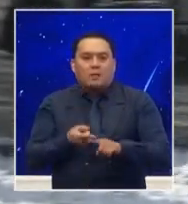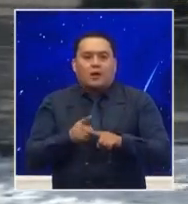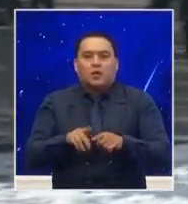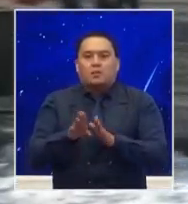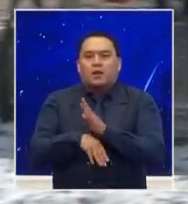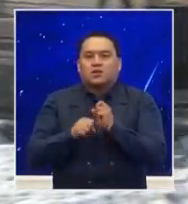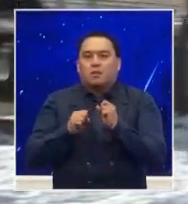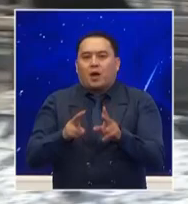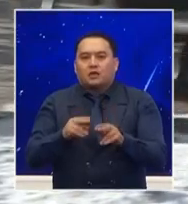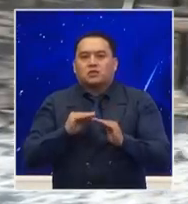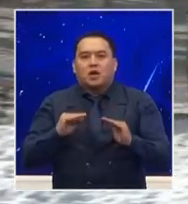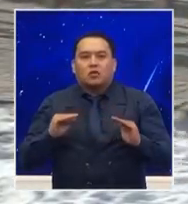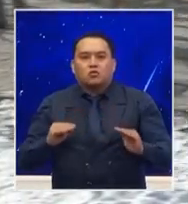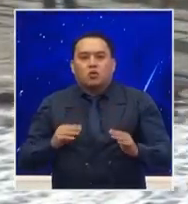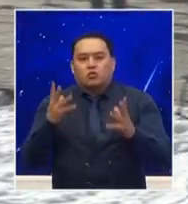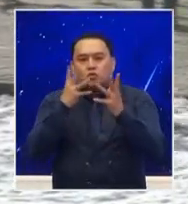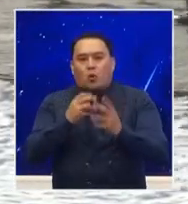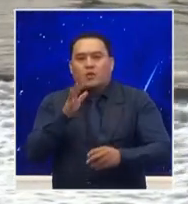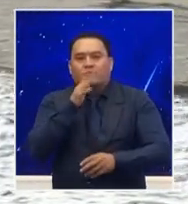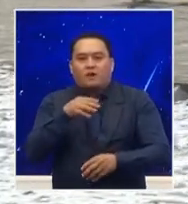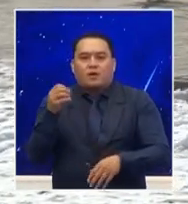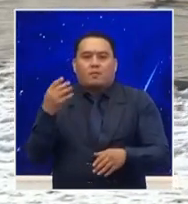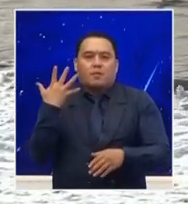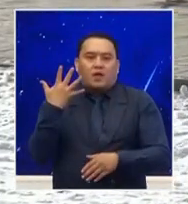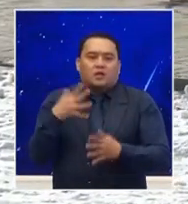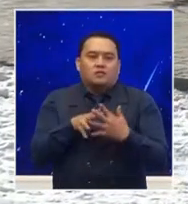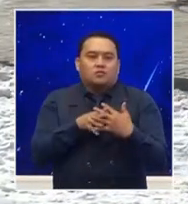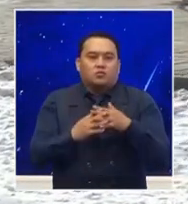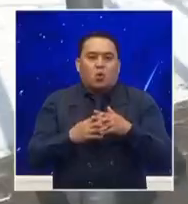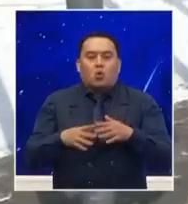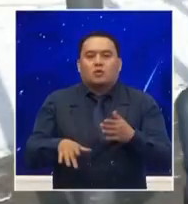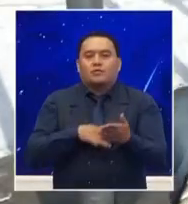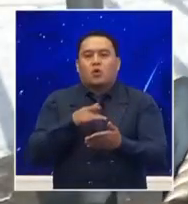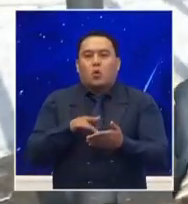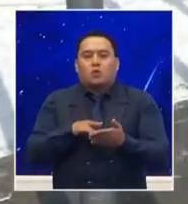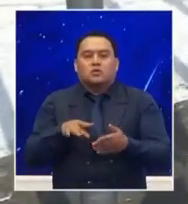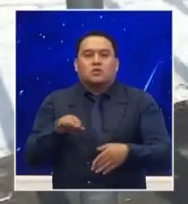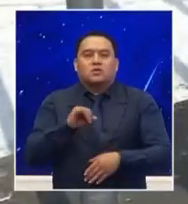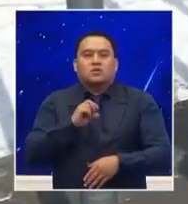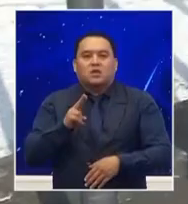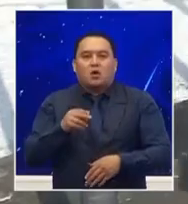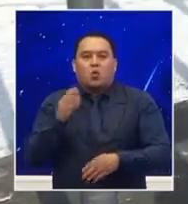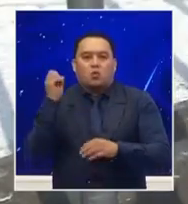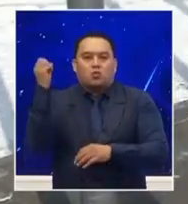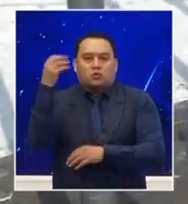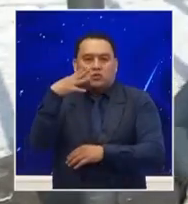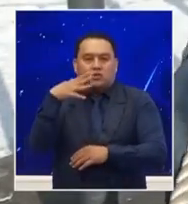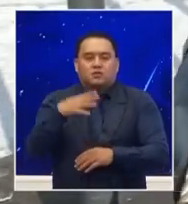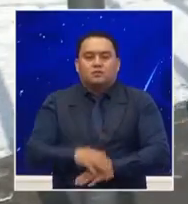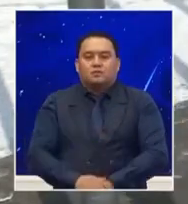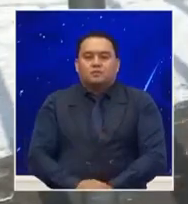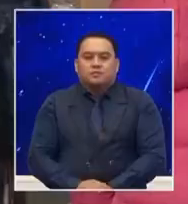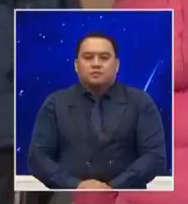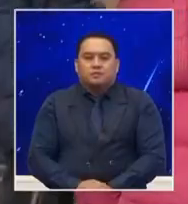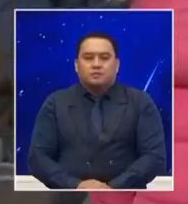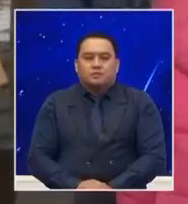А для безопасности детей в темное время суток в 5 сельских округах и городе Исык появилось уличное освещение.